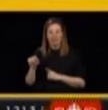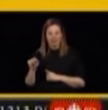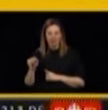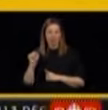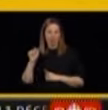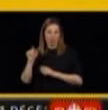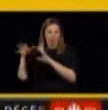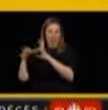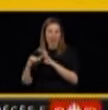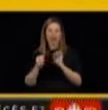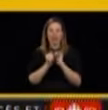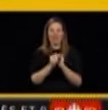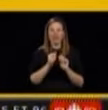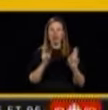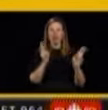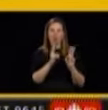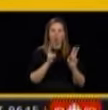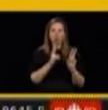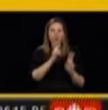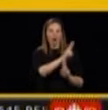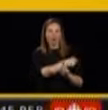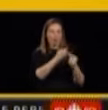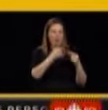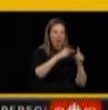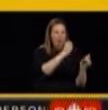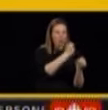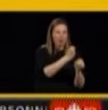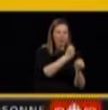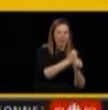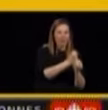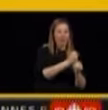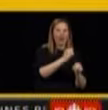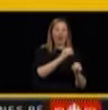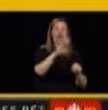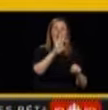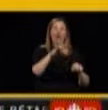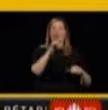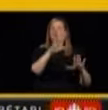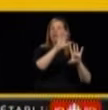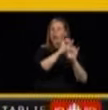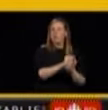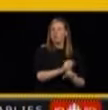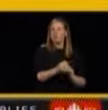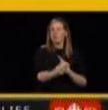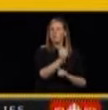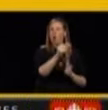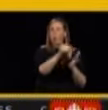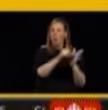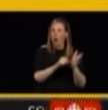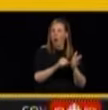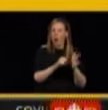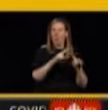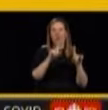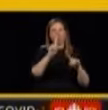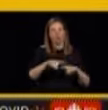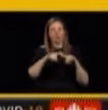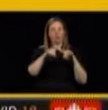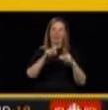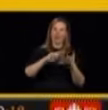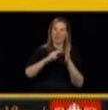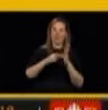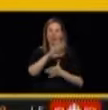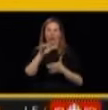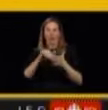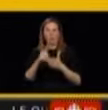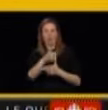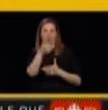hôpitaux plutôt que d'opérer des patients à cause de la COVID-19. Donc, c'est même pas clair si ça s'applique ou non